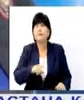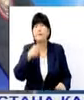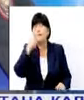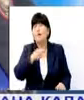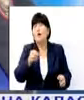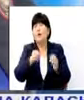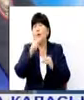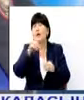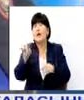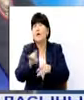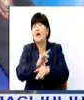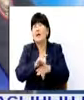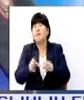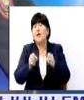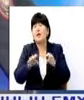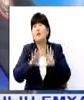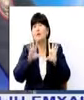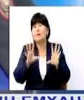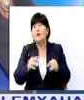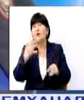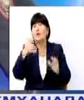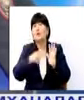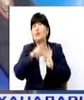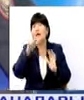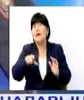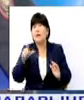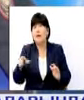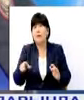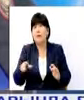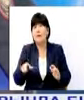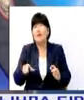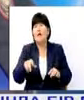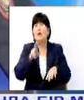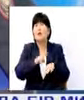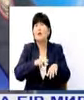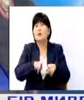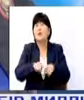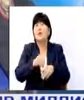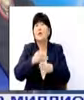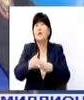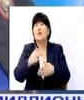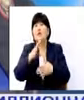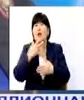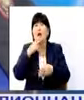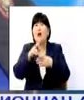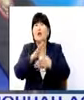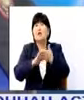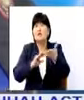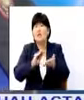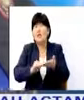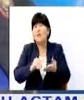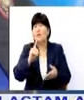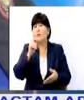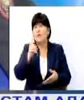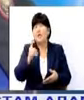10 айында алаяқтық қылмыс бойынша 157 азамат құзырлы органдарға кеш арызданған. Яғни бір